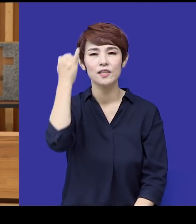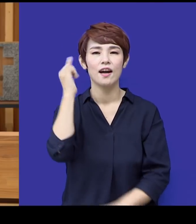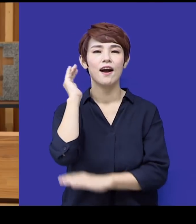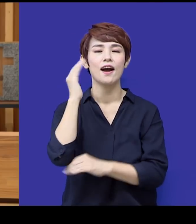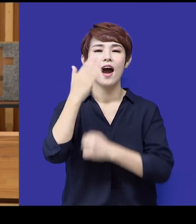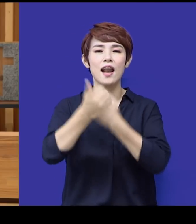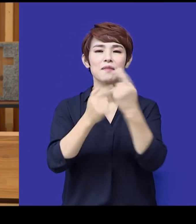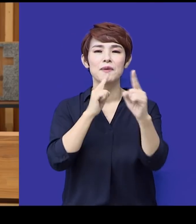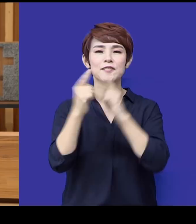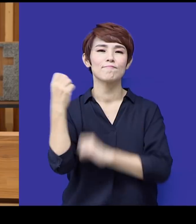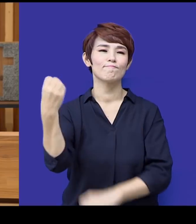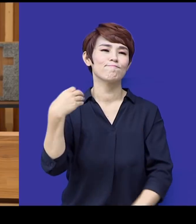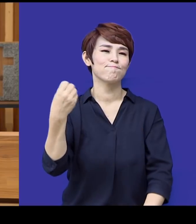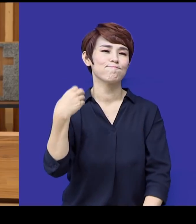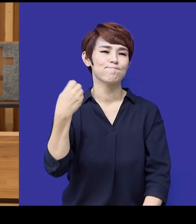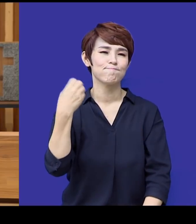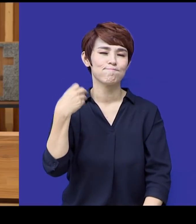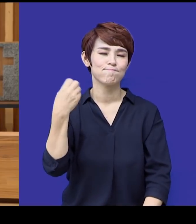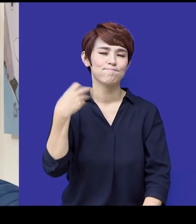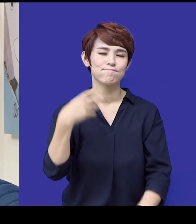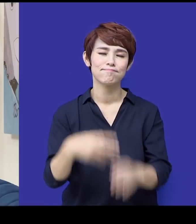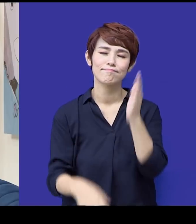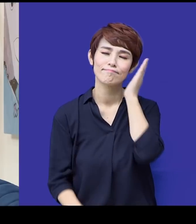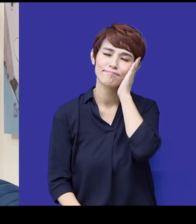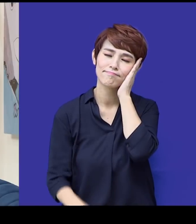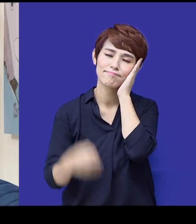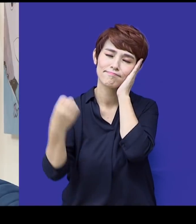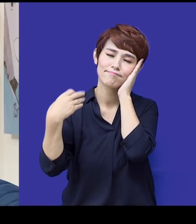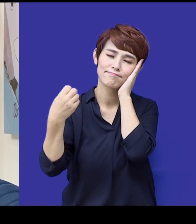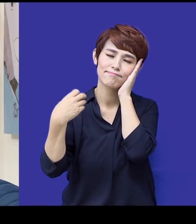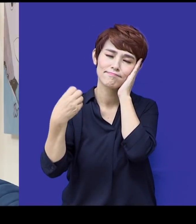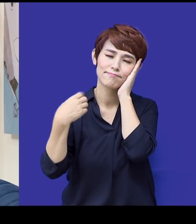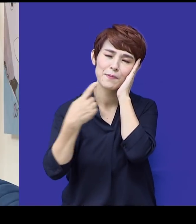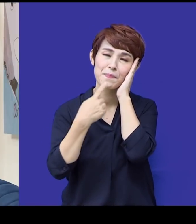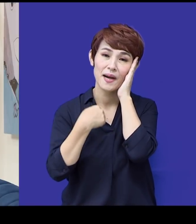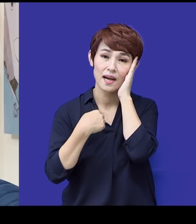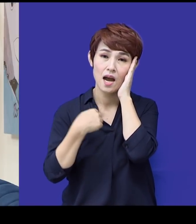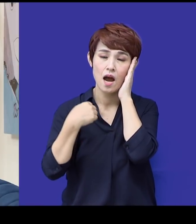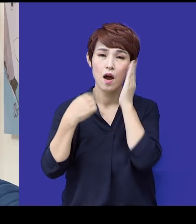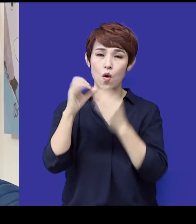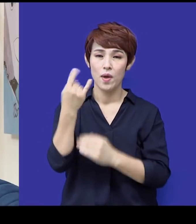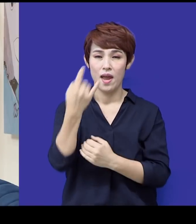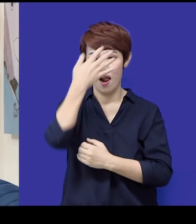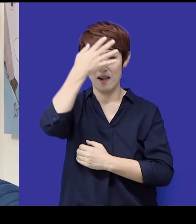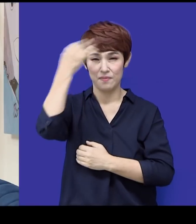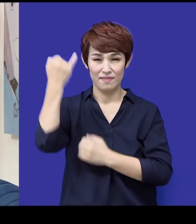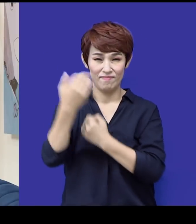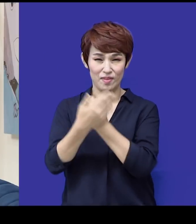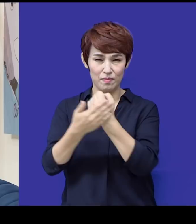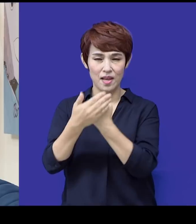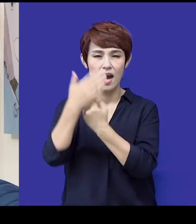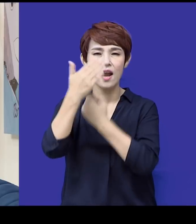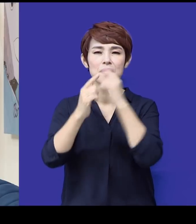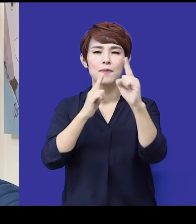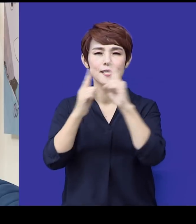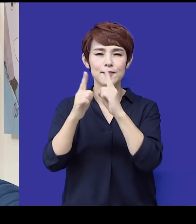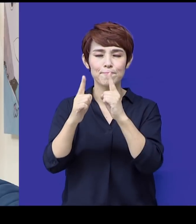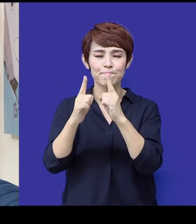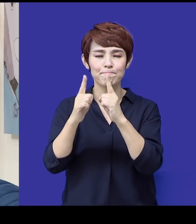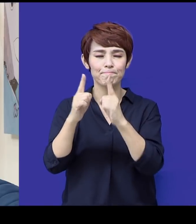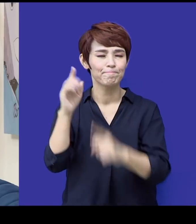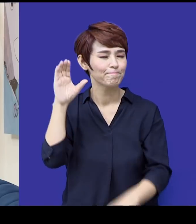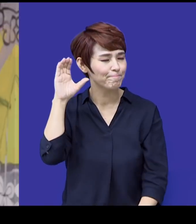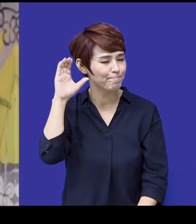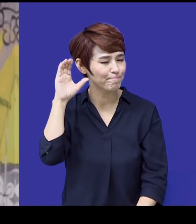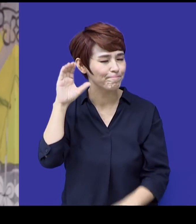하면은 들으면서 자고 예. 그래서 그 외할머니 덕분에 이제 자연스럽게 스며들었죠. 네. 그리고 하나님을